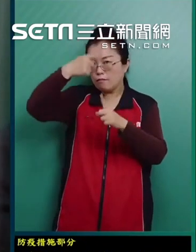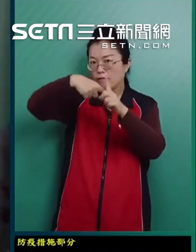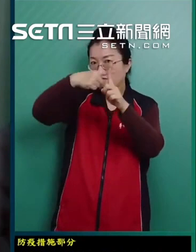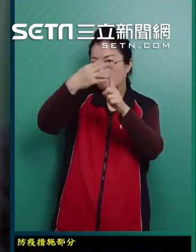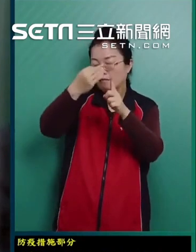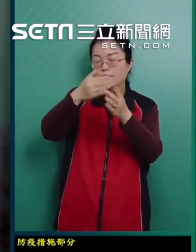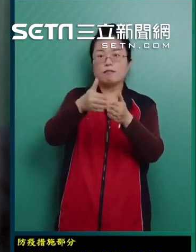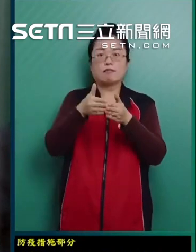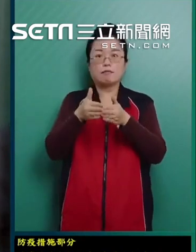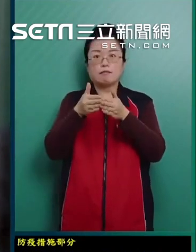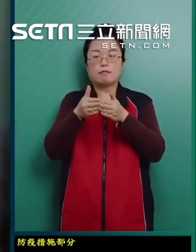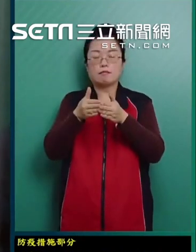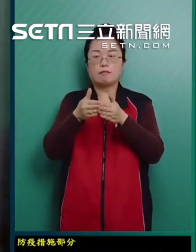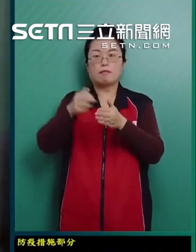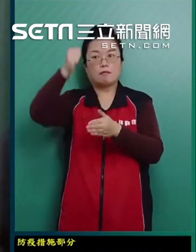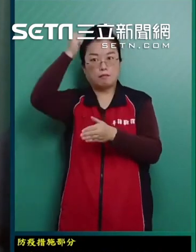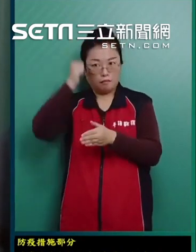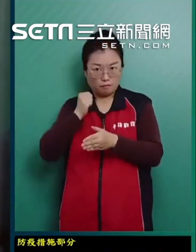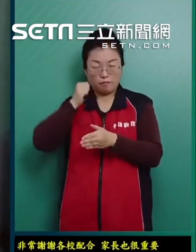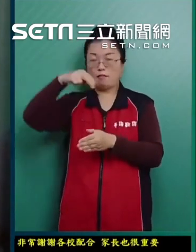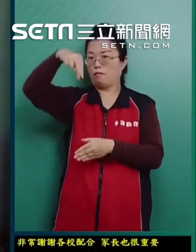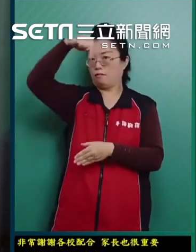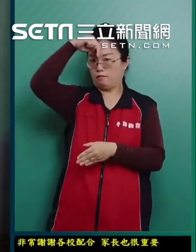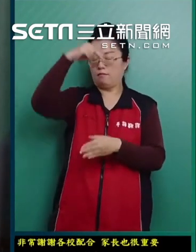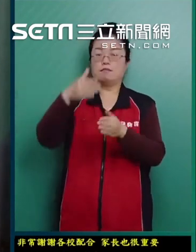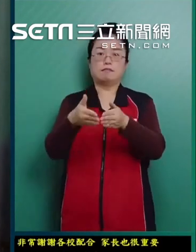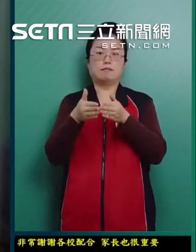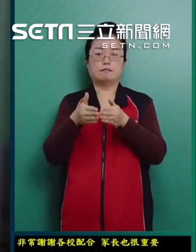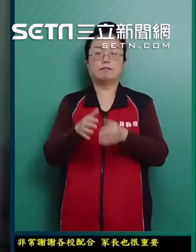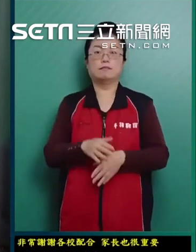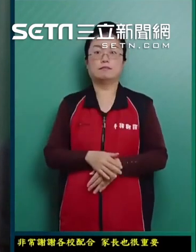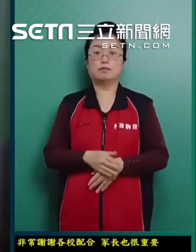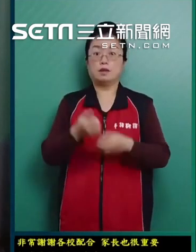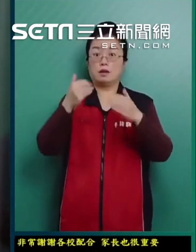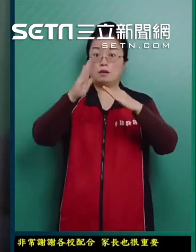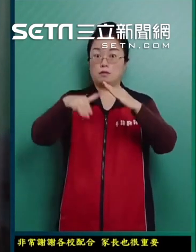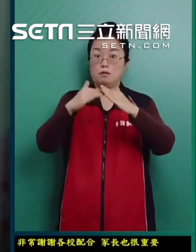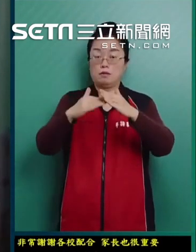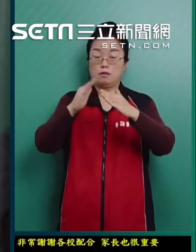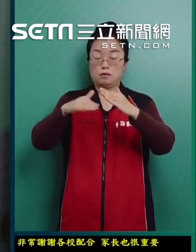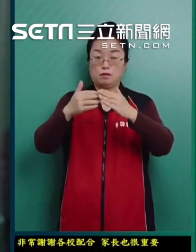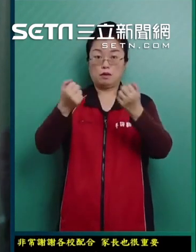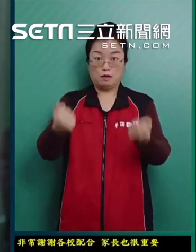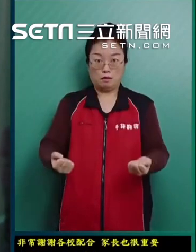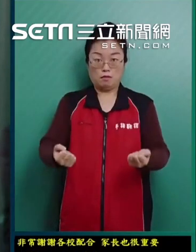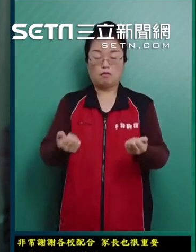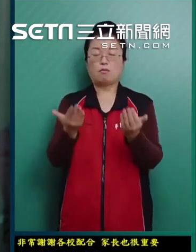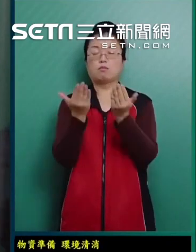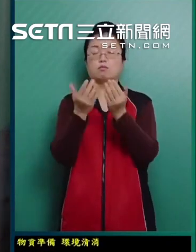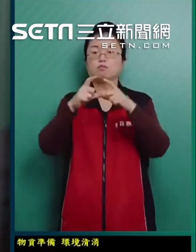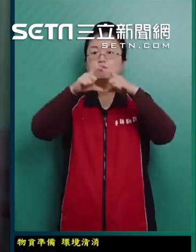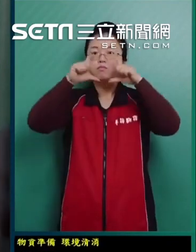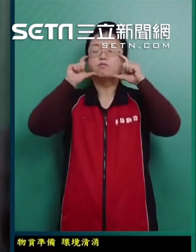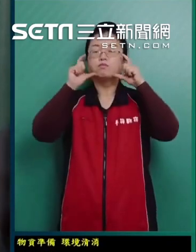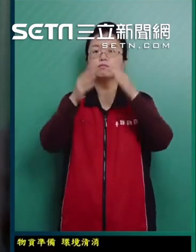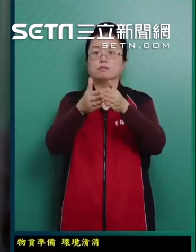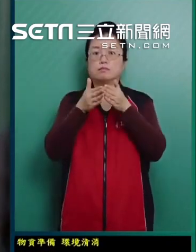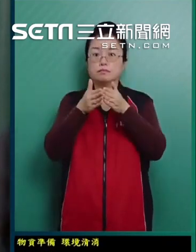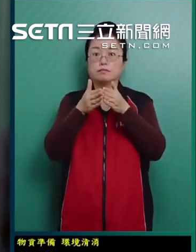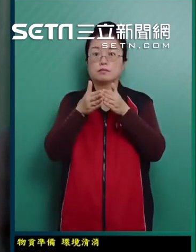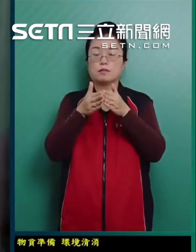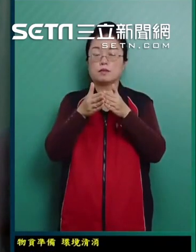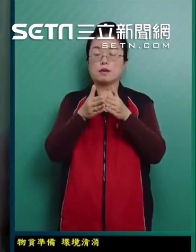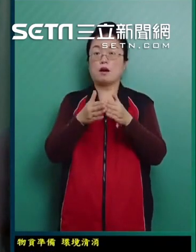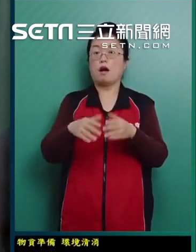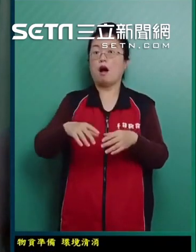上在掌握学生的健康状况。那在学校里面呢要全程佩戴口罩，除了饮水跟午餐，那我们午餐也有用隔板，所